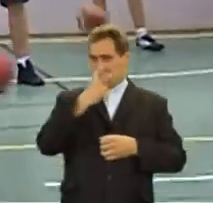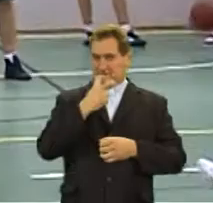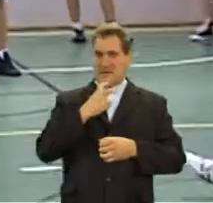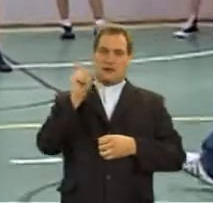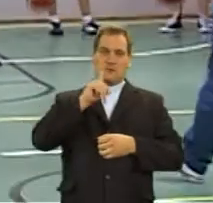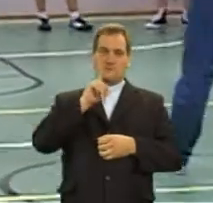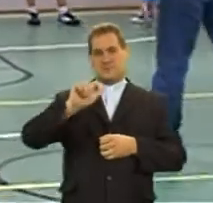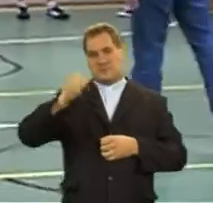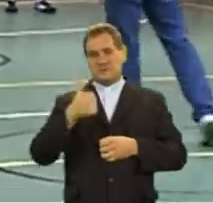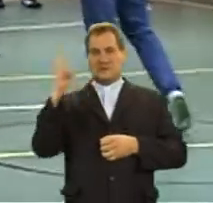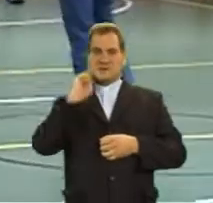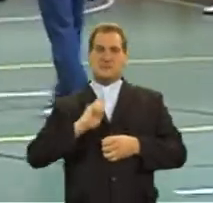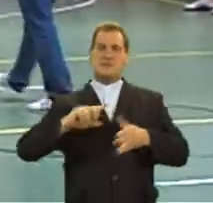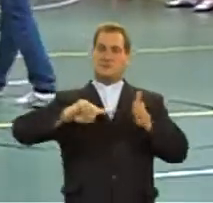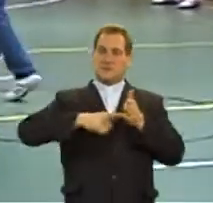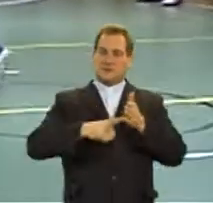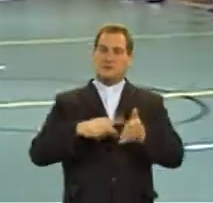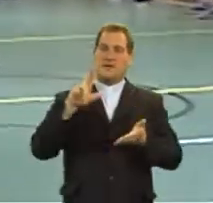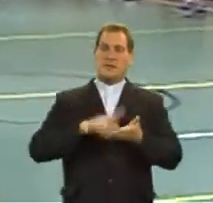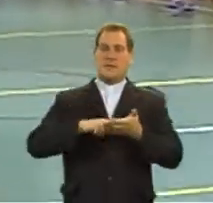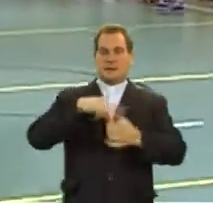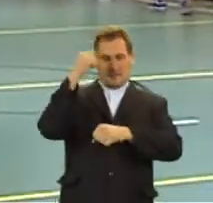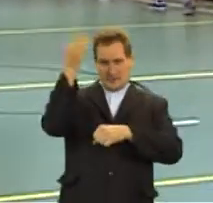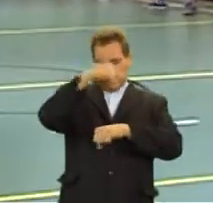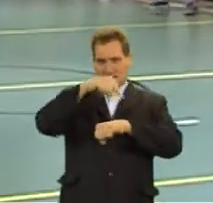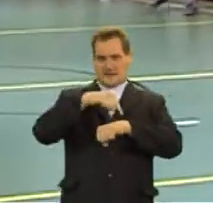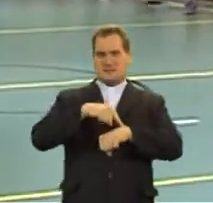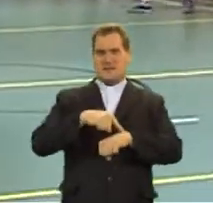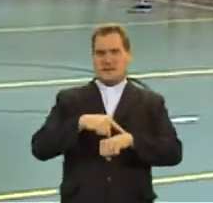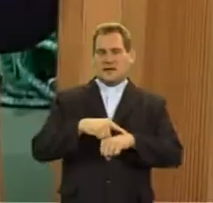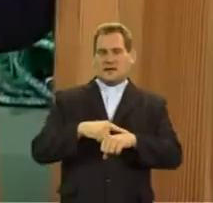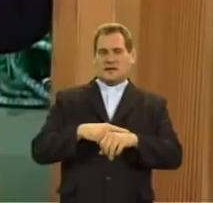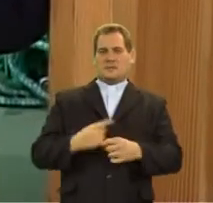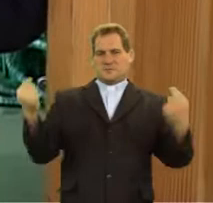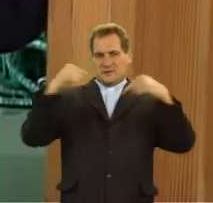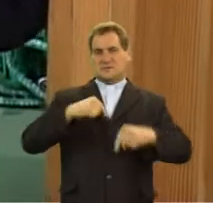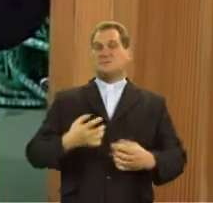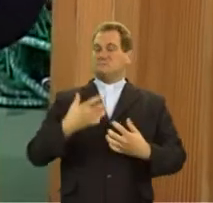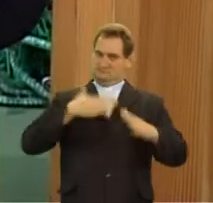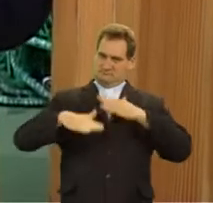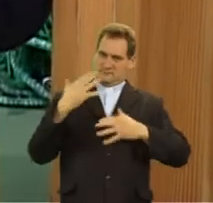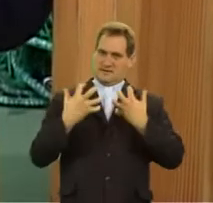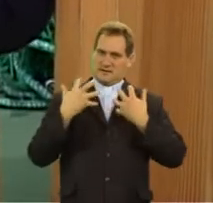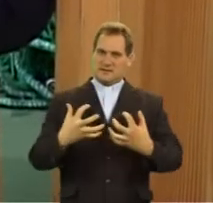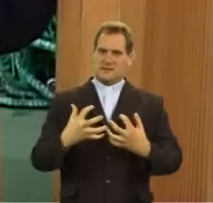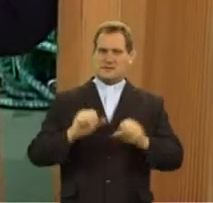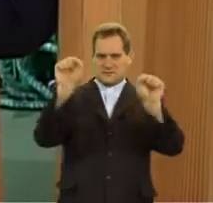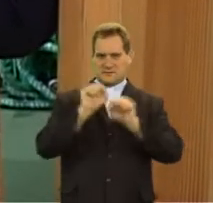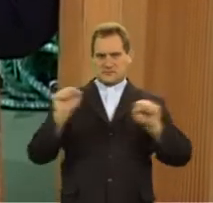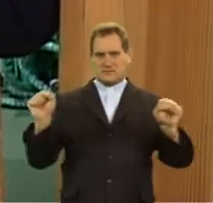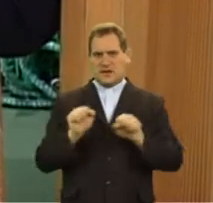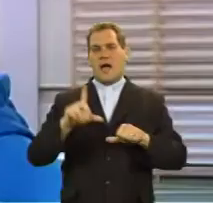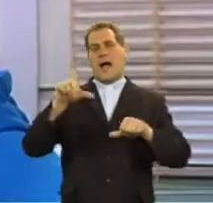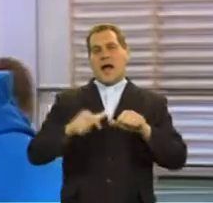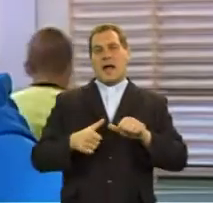pierwszego gimnazjum w Piotrkowie na lekcje WF-u wcale nie narzekają. Ćwiczą z przyjemnością, co nie znaczy, że problemu ze zwolnieniami z WF-u nie